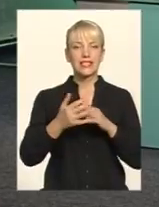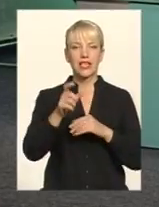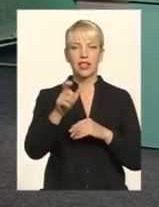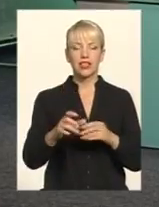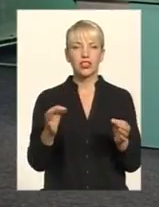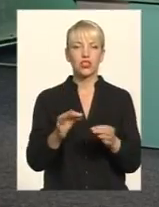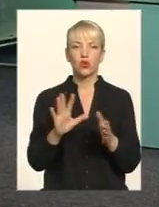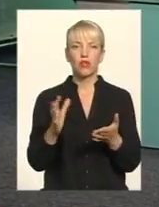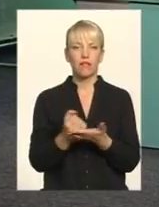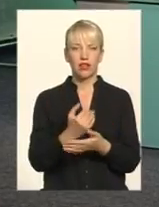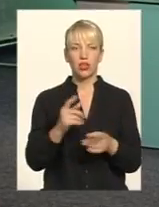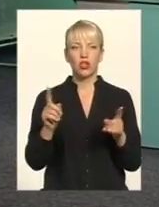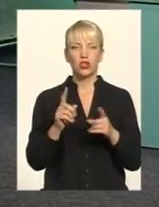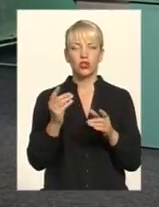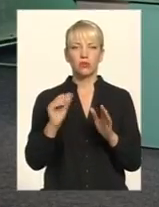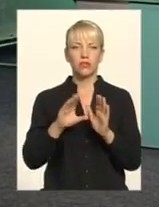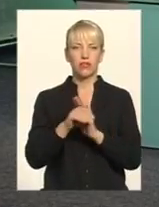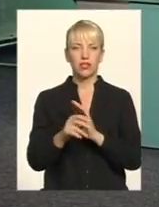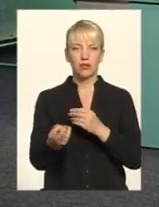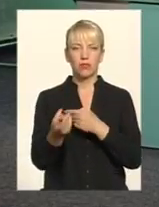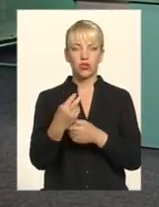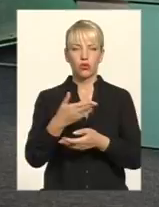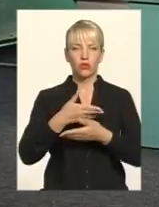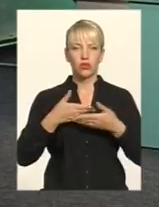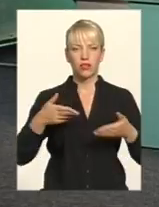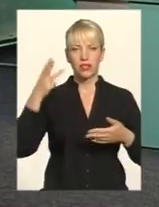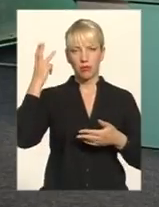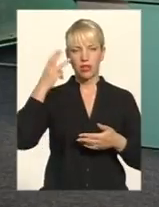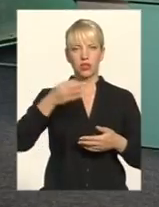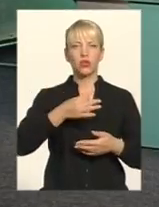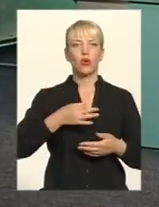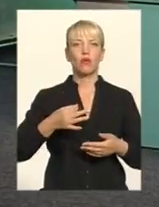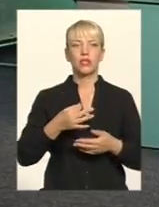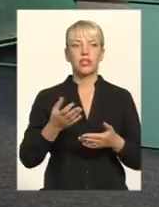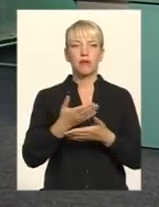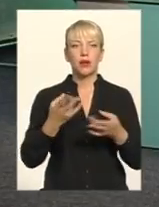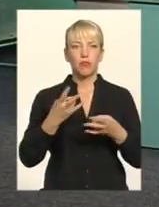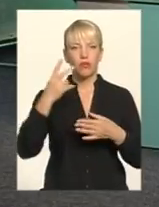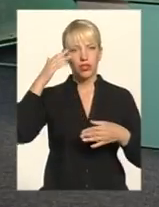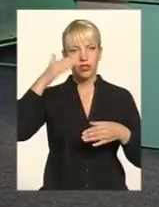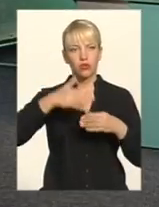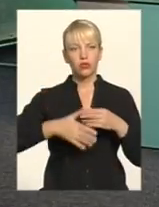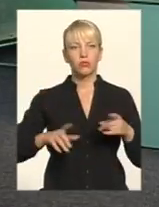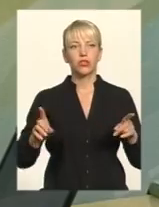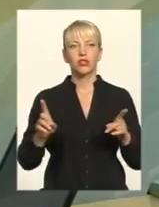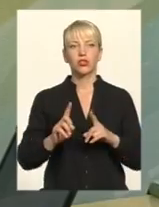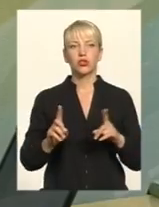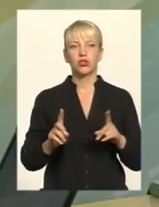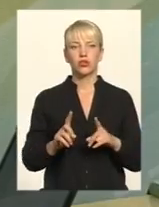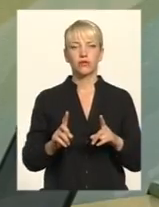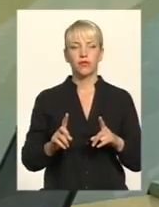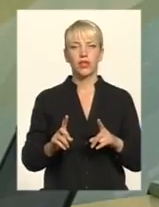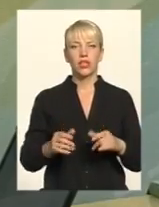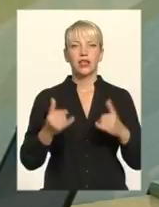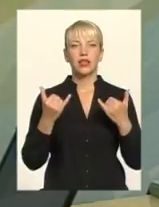Практично для того, щоб інвестор пішов сюди в нас, в Хмельницьку область, ми всі повинні чітко розуміти, що